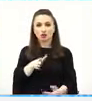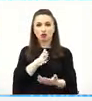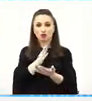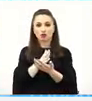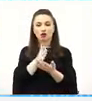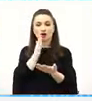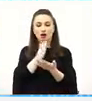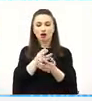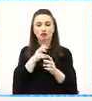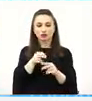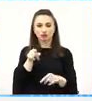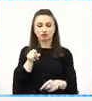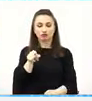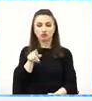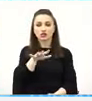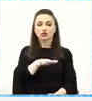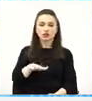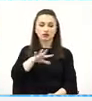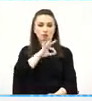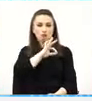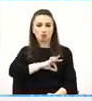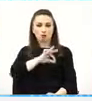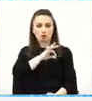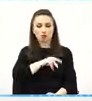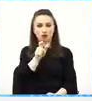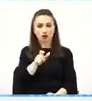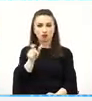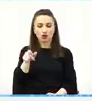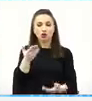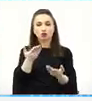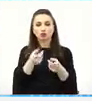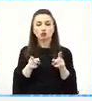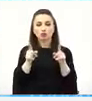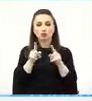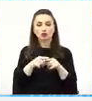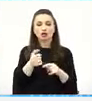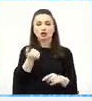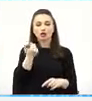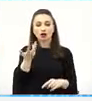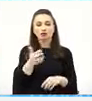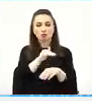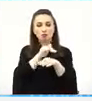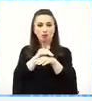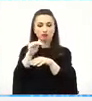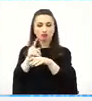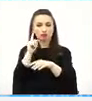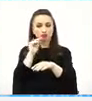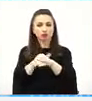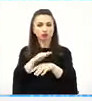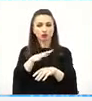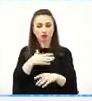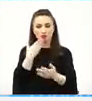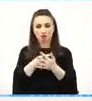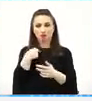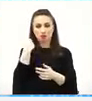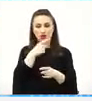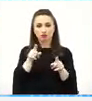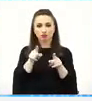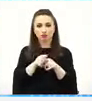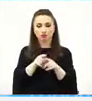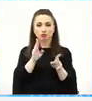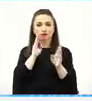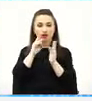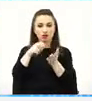სარგებლობს და არის ამ სერვისის მომხმარებელი. Თუმცა რამდენიმე ფაქტი დაფიქსირდა და პირადად მეც